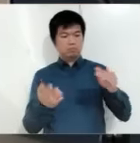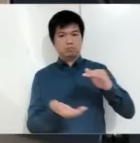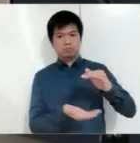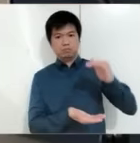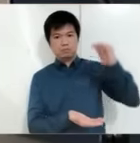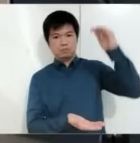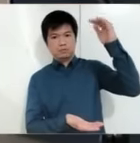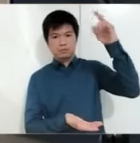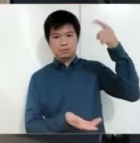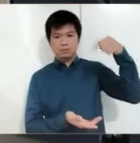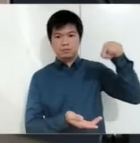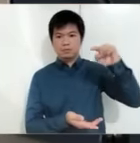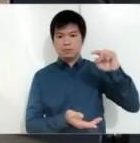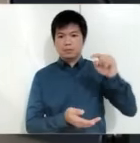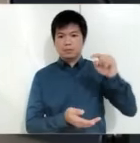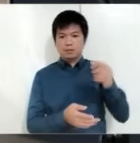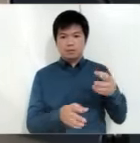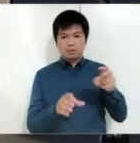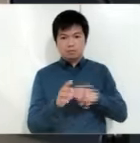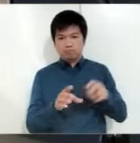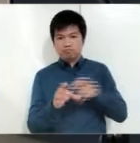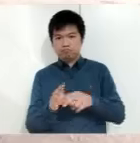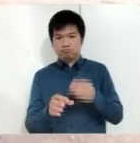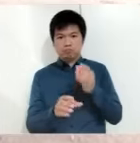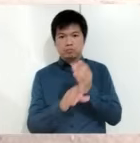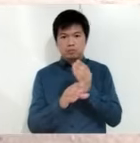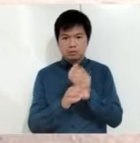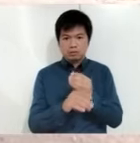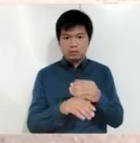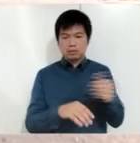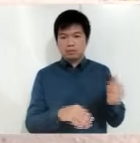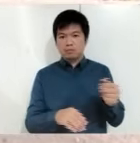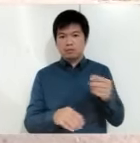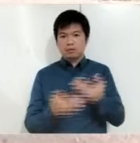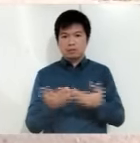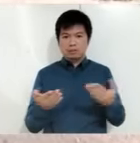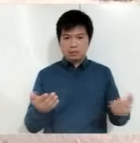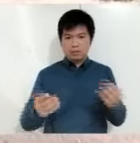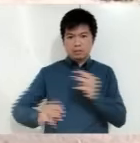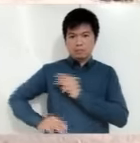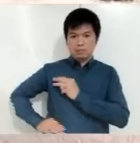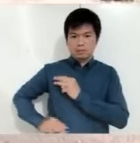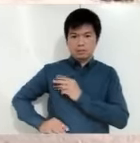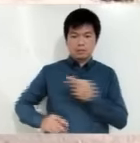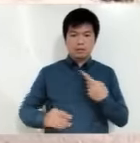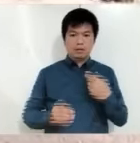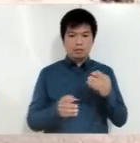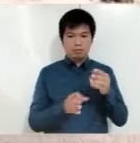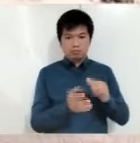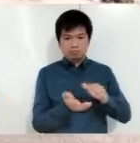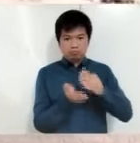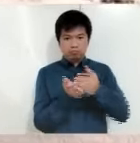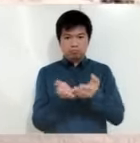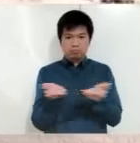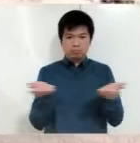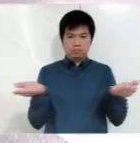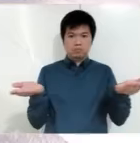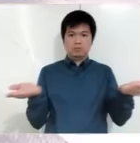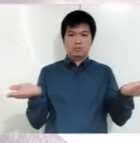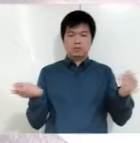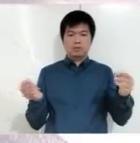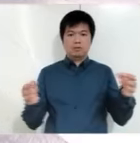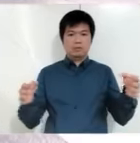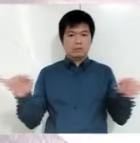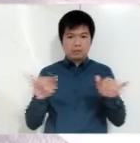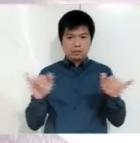misyon na magkarga ng mga sasakyan at gamit ng militar. Meron itong flight deck na halos kasing laki ng isang basketball court kung saan kayang